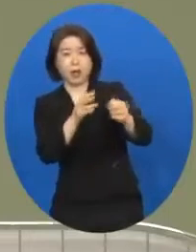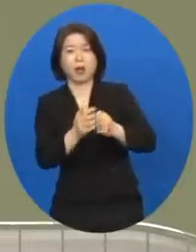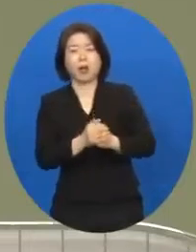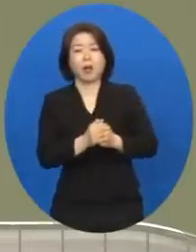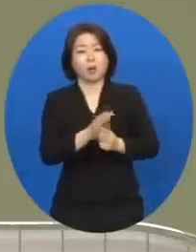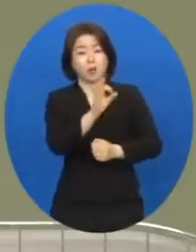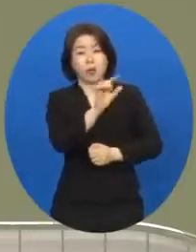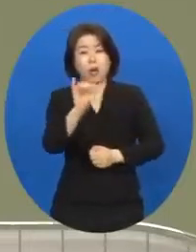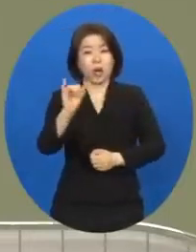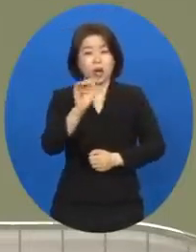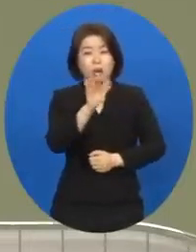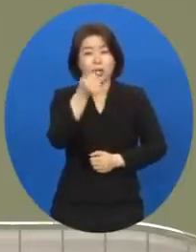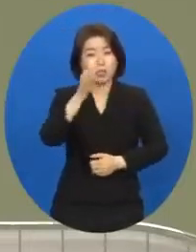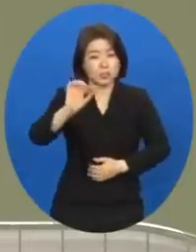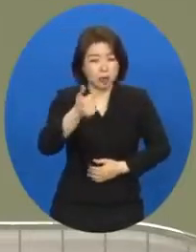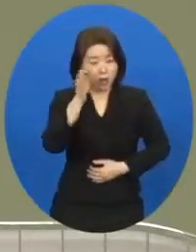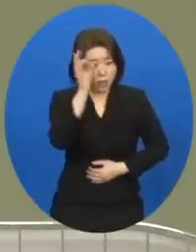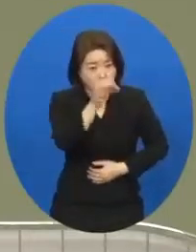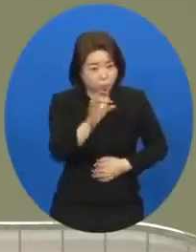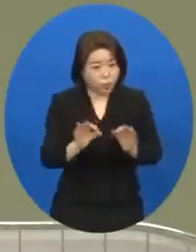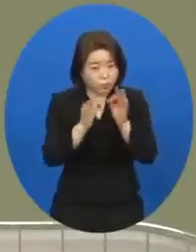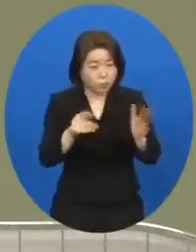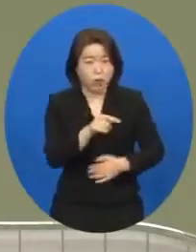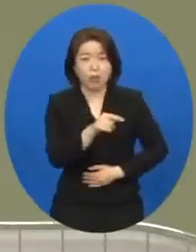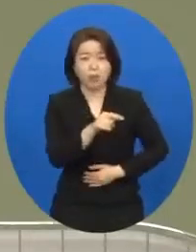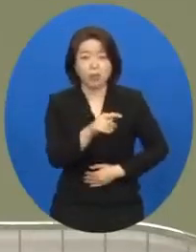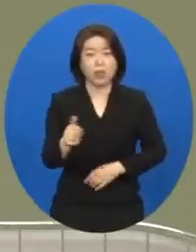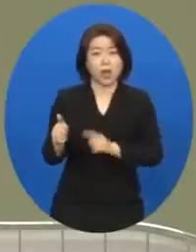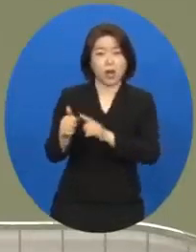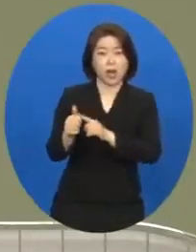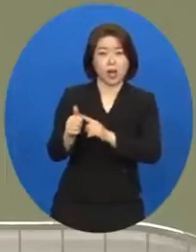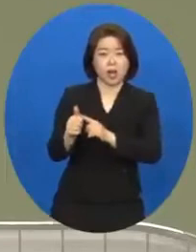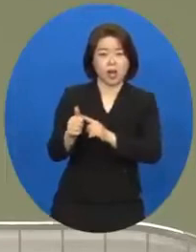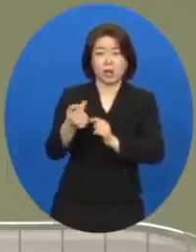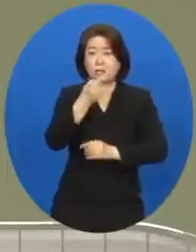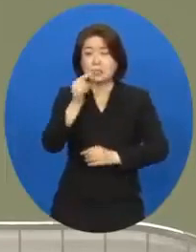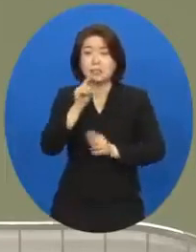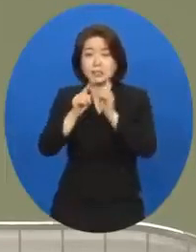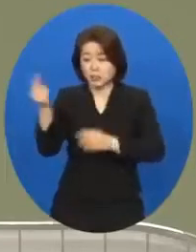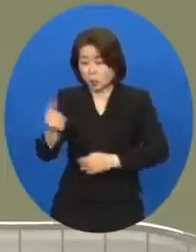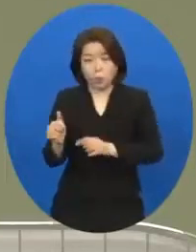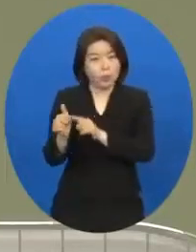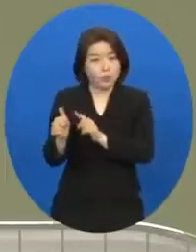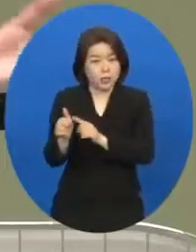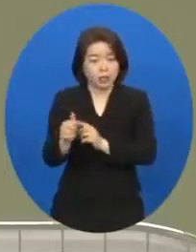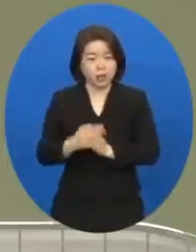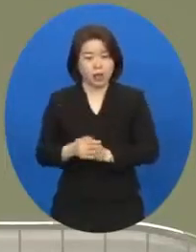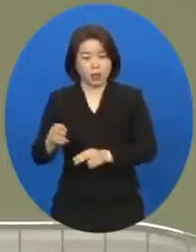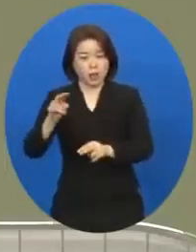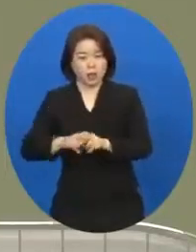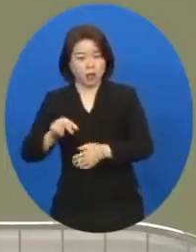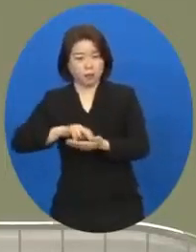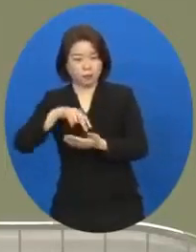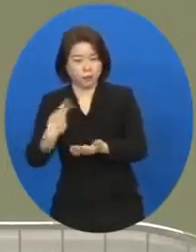그 아이만을 보는 순간에 이 에일 디누어가 그 자리에서